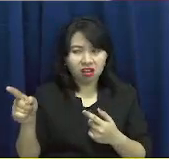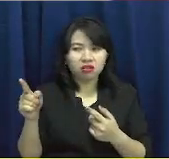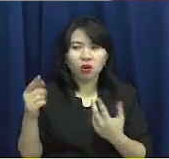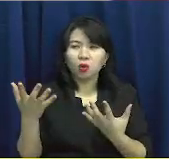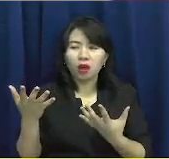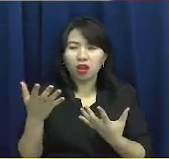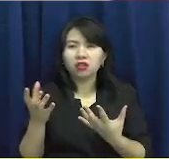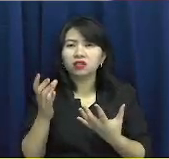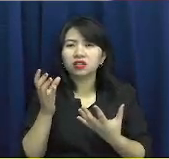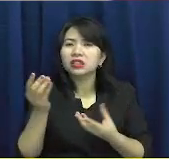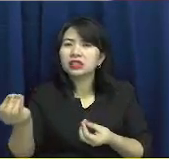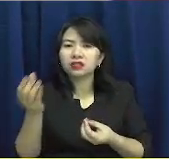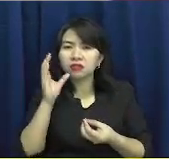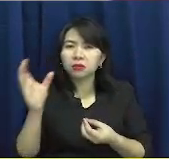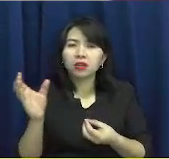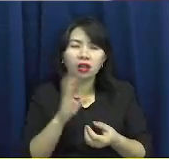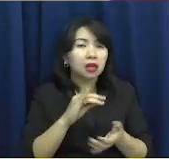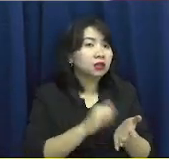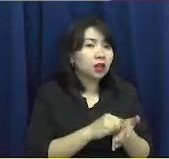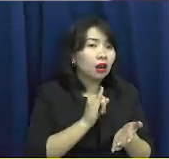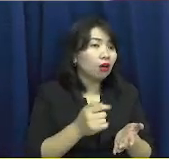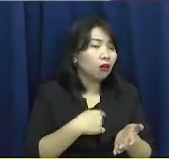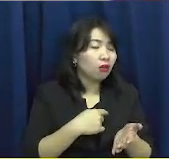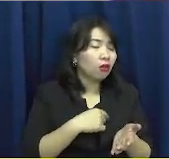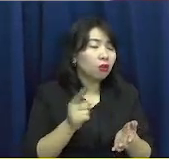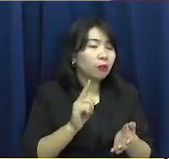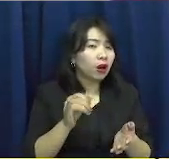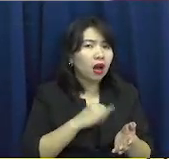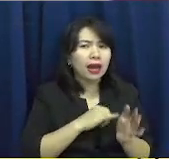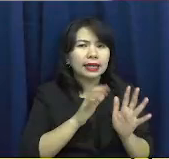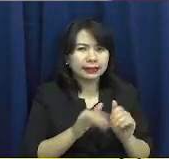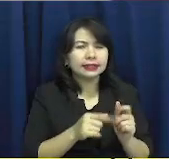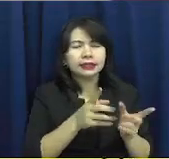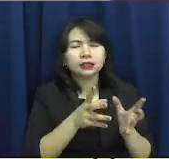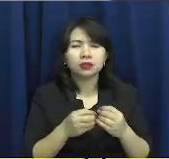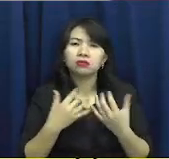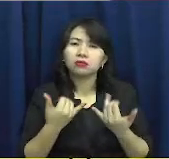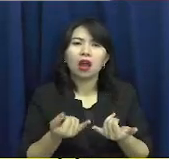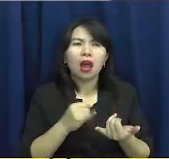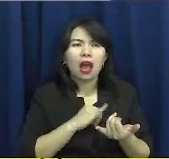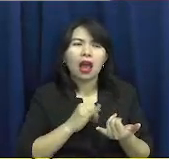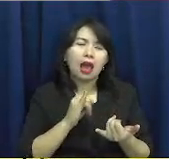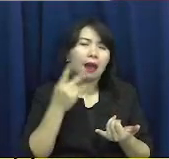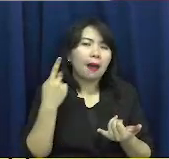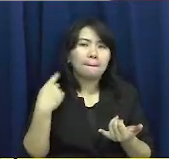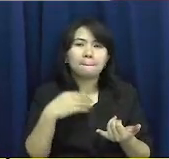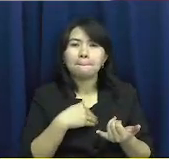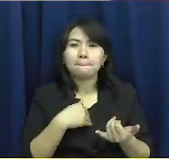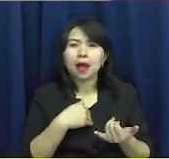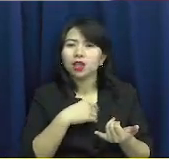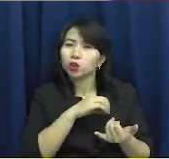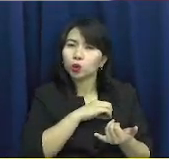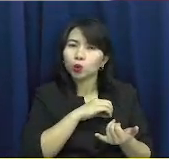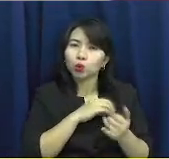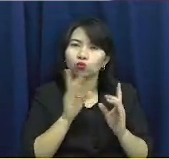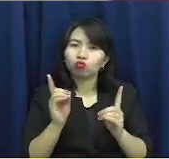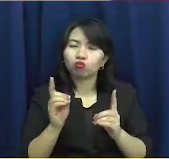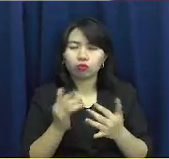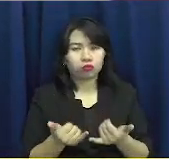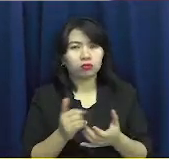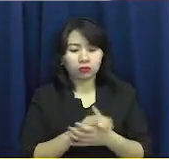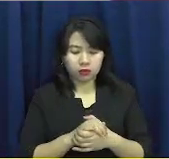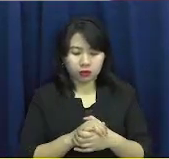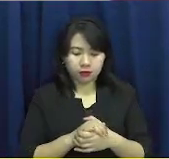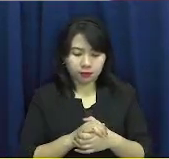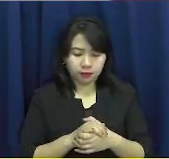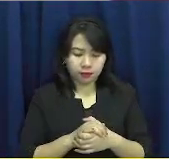kanila naman yung ganyan. Tayo, ito naman yung kakayanan natin. Ito yung doktor. Alam mo naman. Minsan dinadaan na. Ito nakakalungkot, mga kapatid.